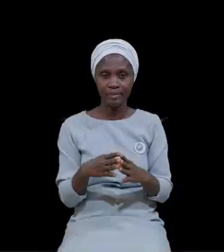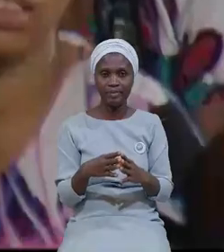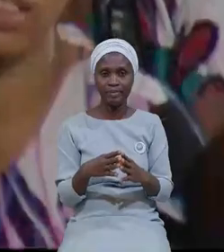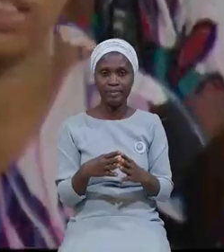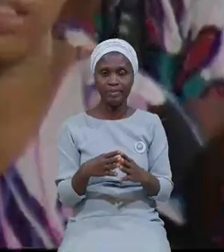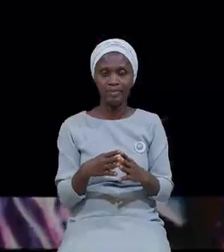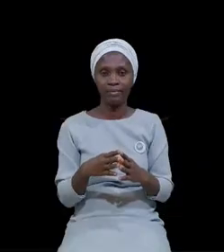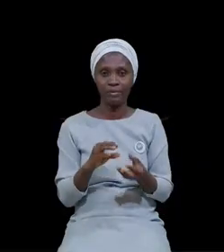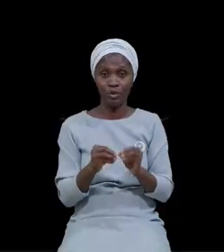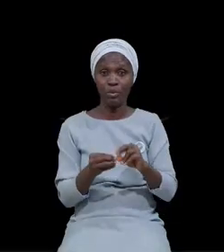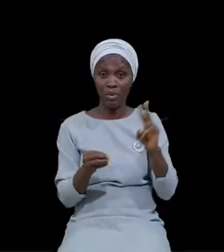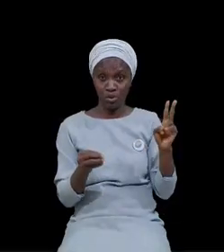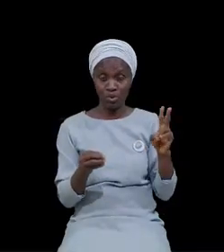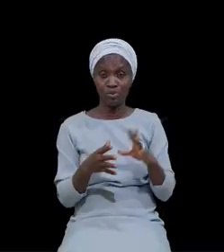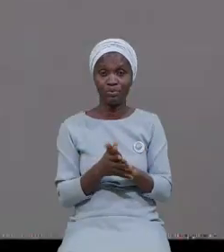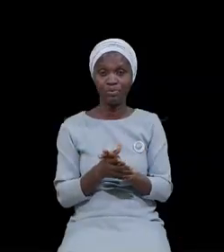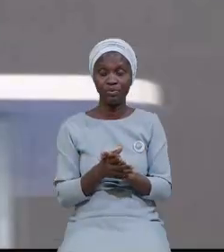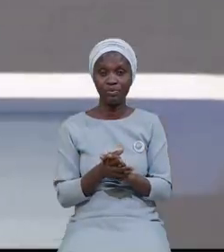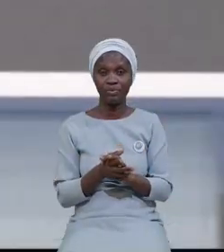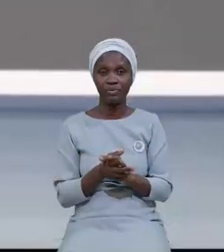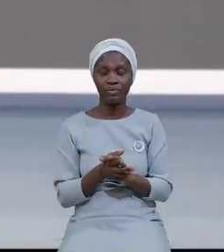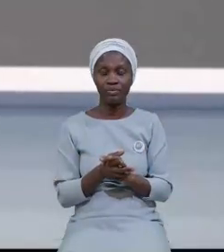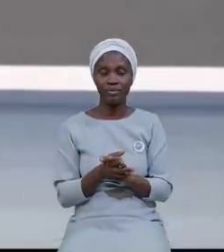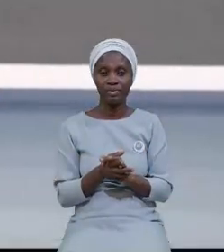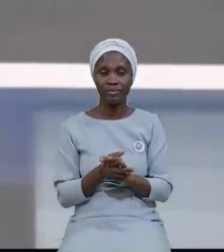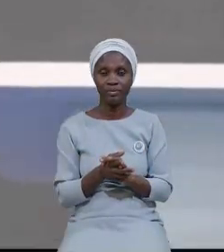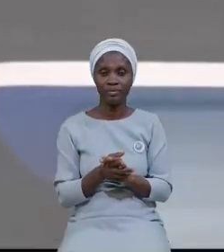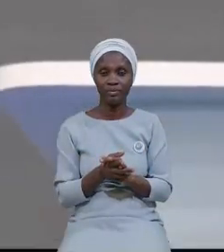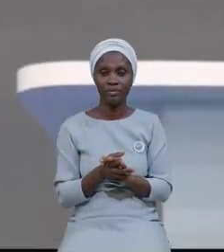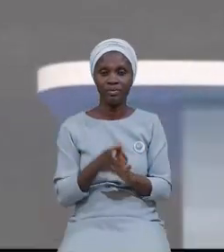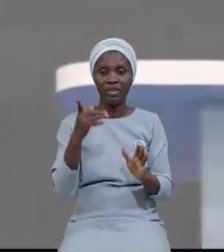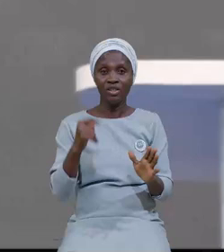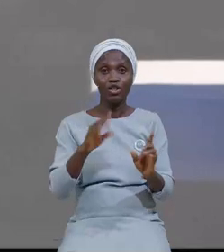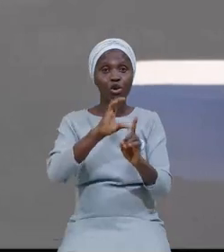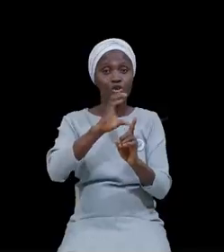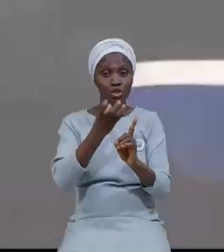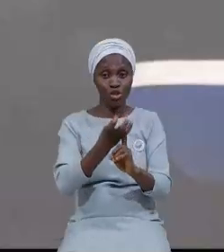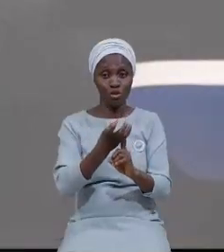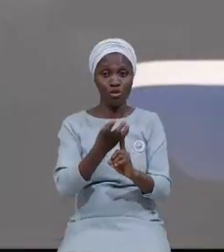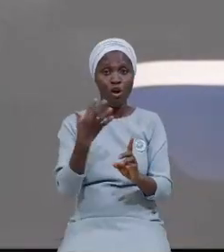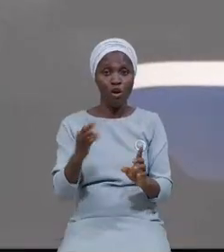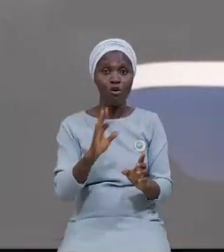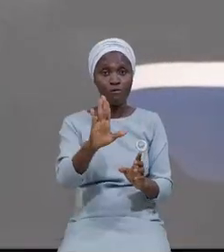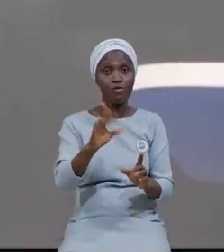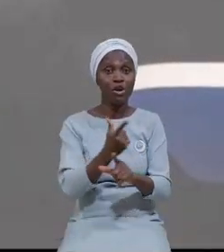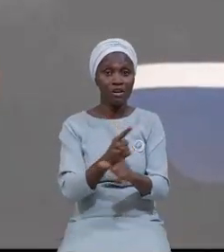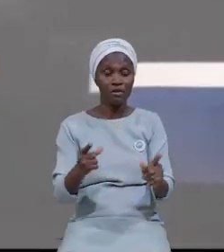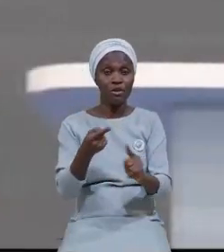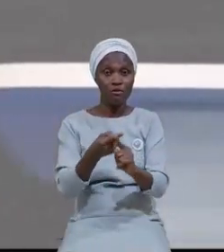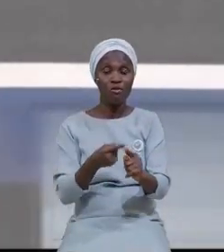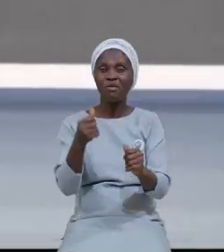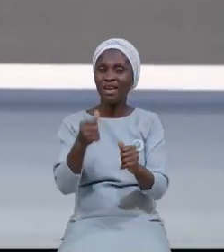libre deè point maintenant deè point la condition de votre libération de